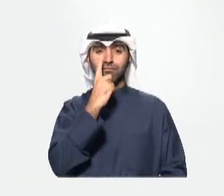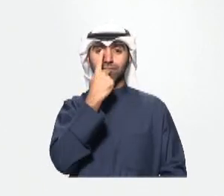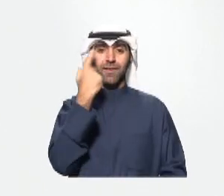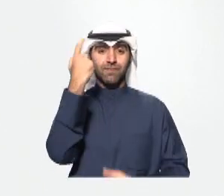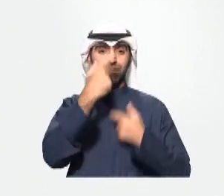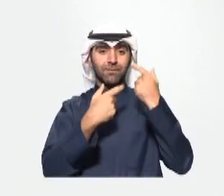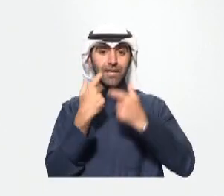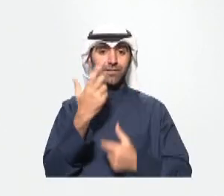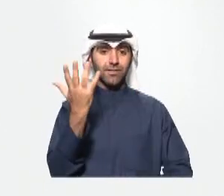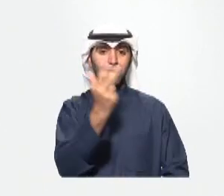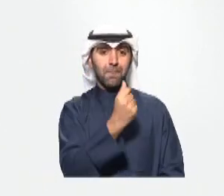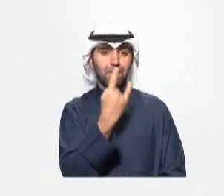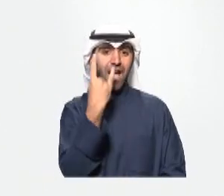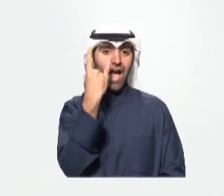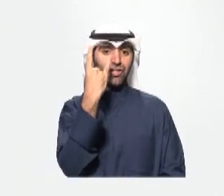هي